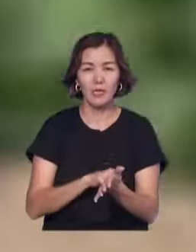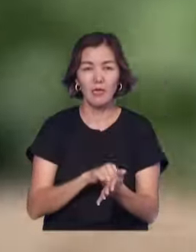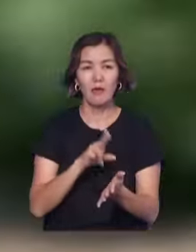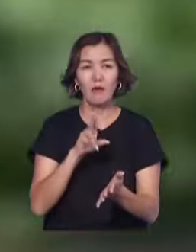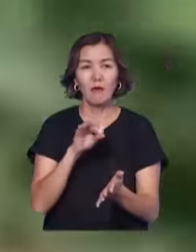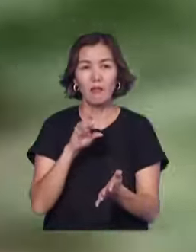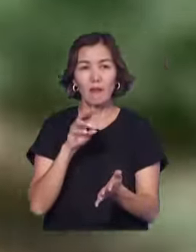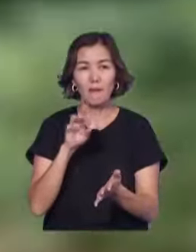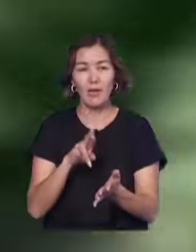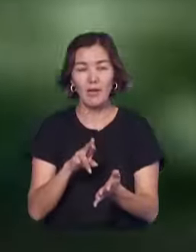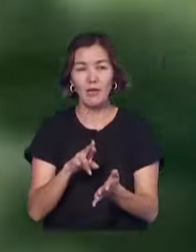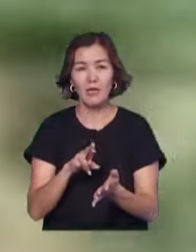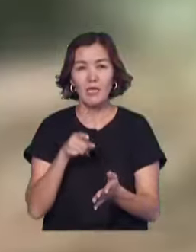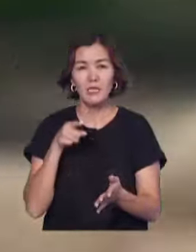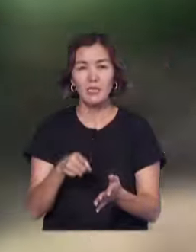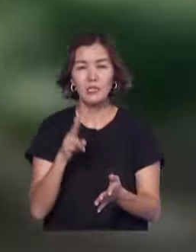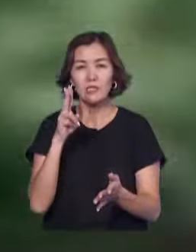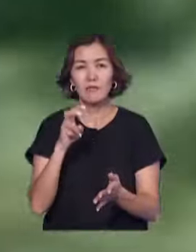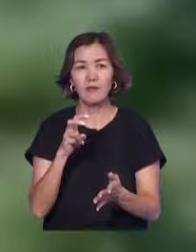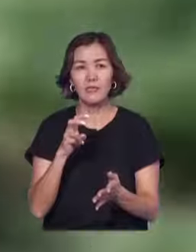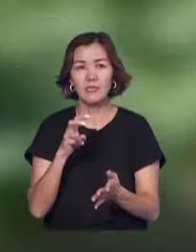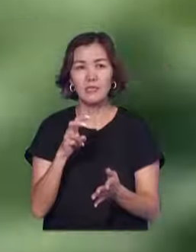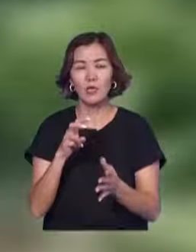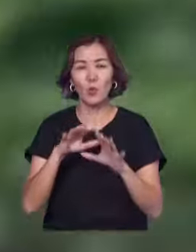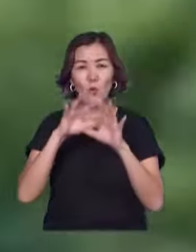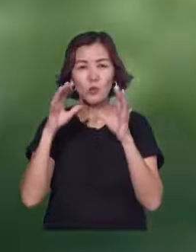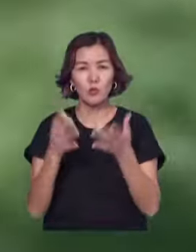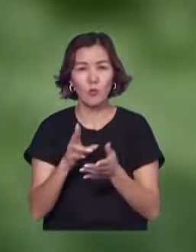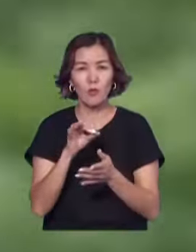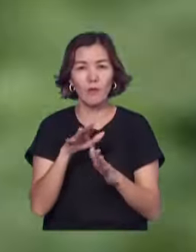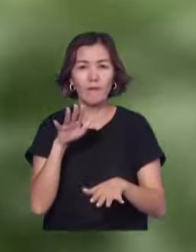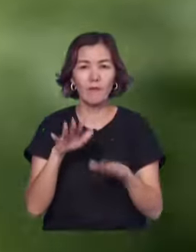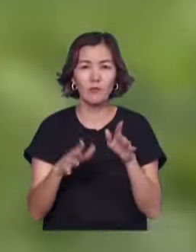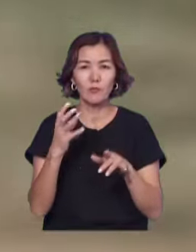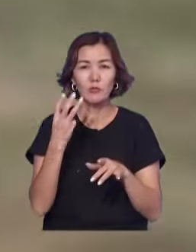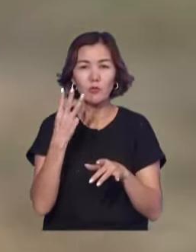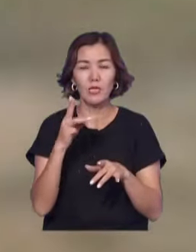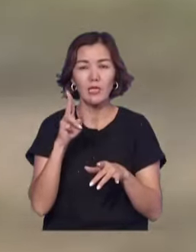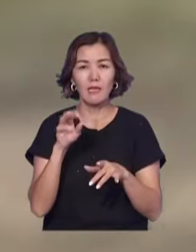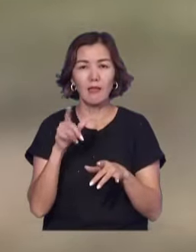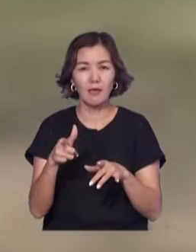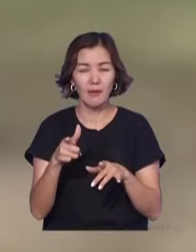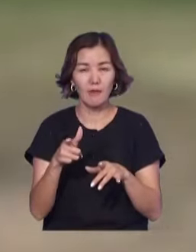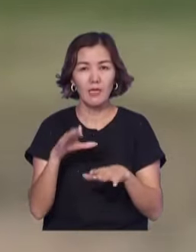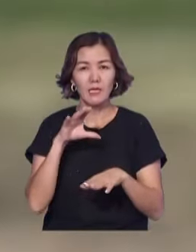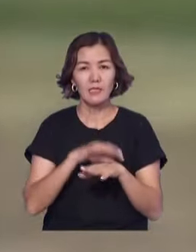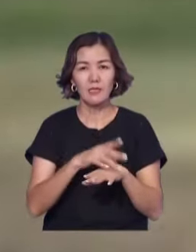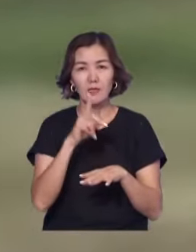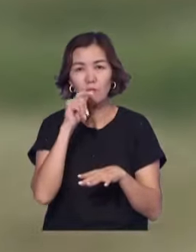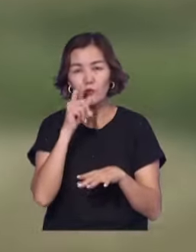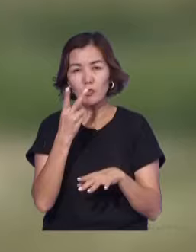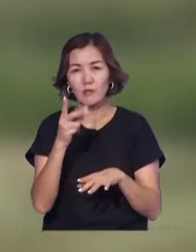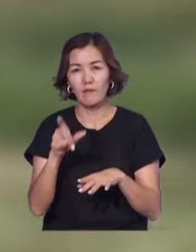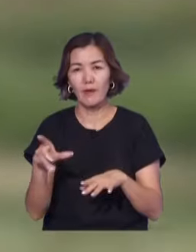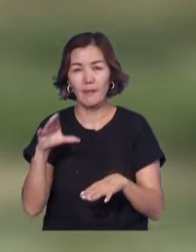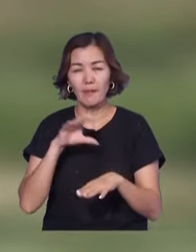Всего правоохранители нашли 1237 кустов конопли общим весом 503 килограмма. На месте задержали двоих